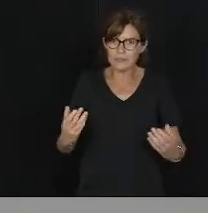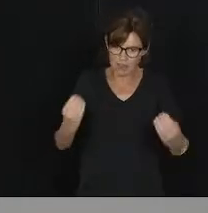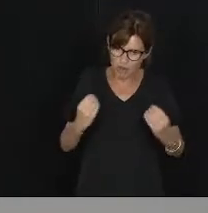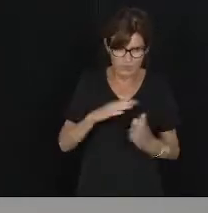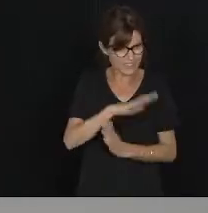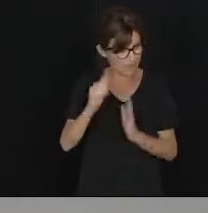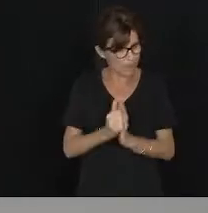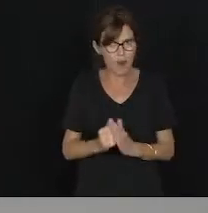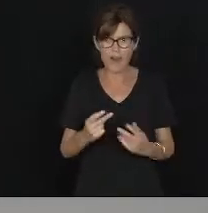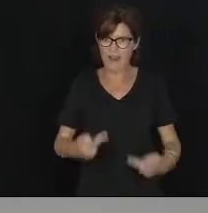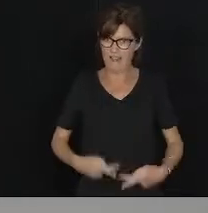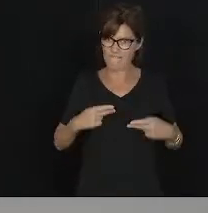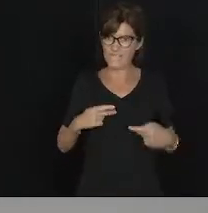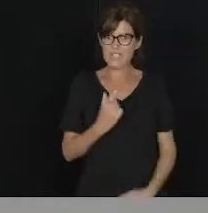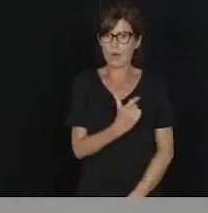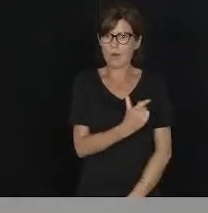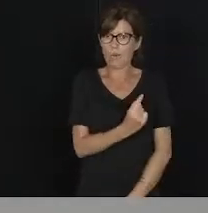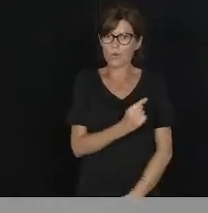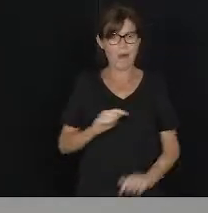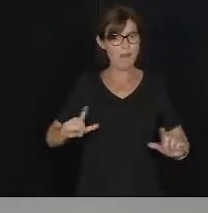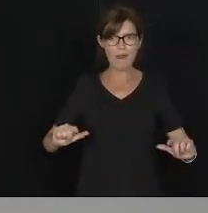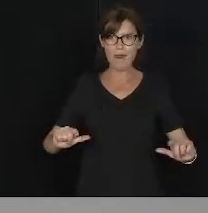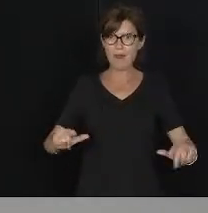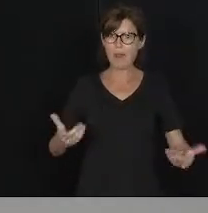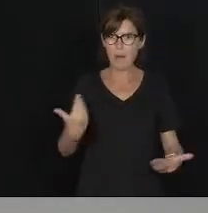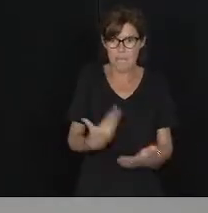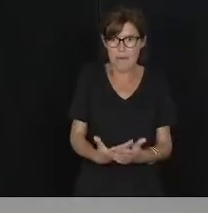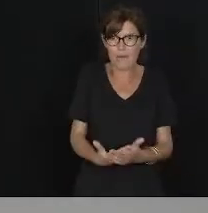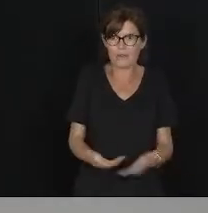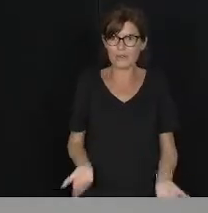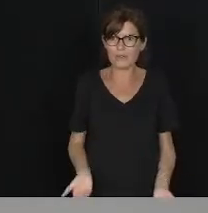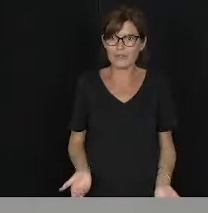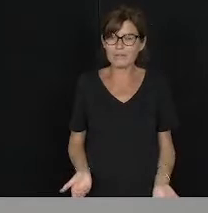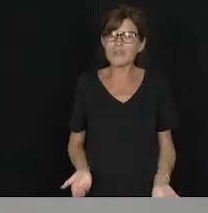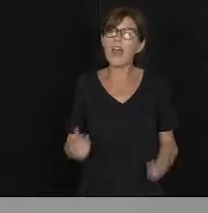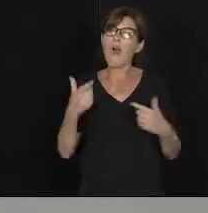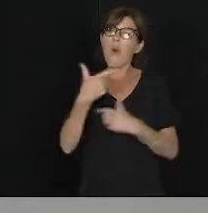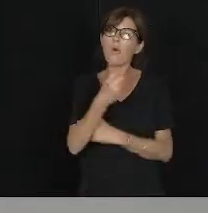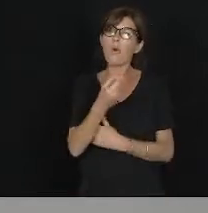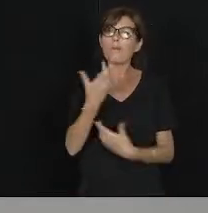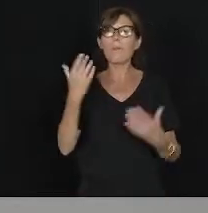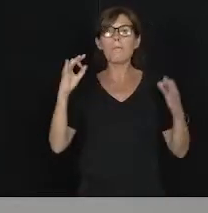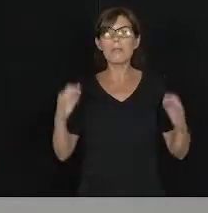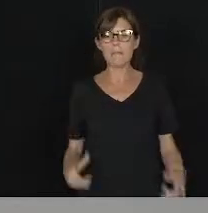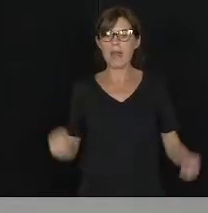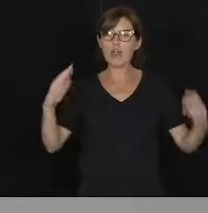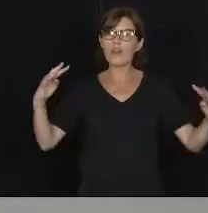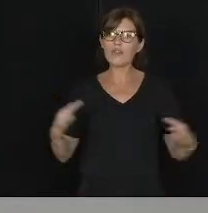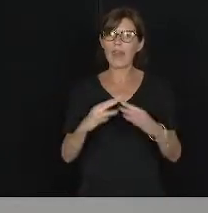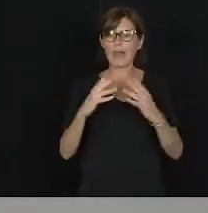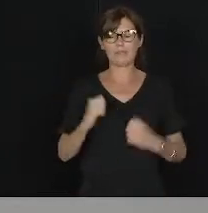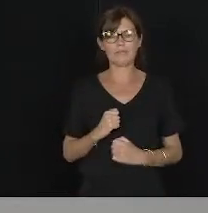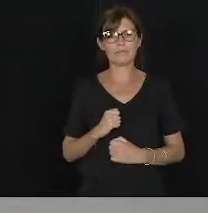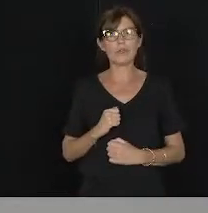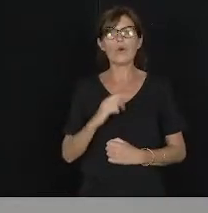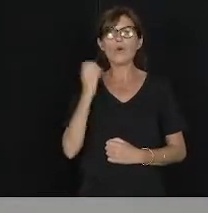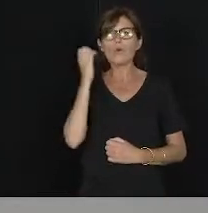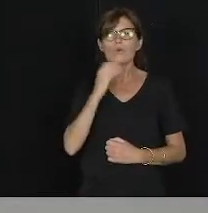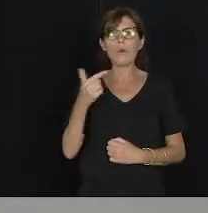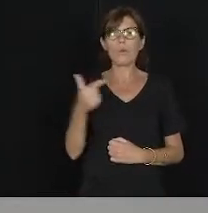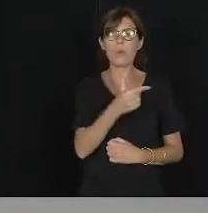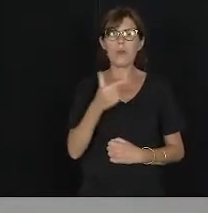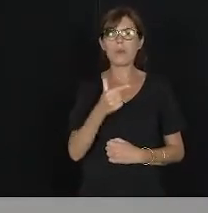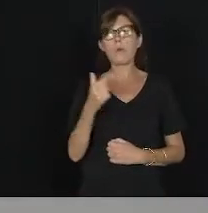voudrais m'arrêter pour finir sur la façon dont les couples, dans la guerre, envisagent leur futur, parce que de façon